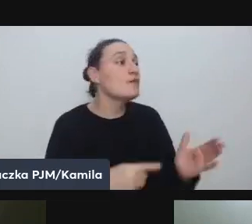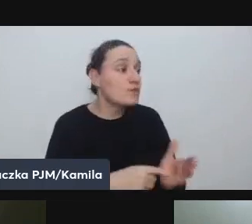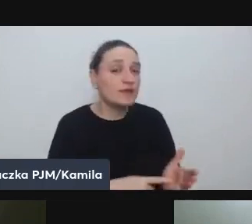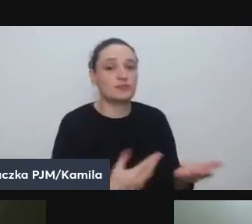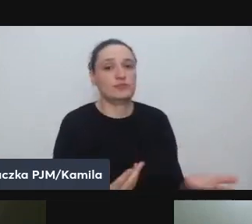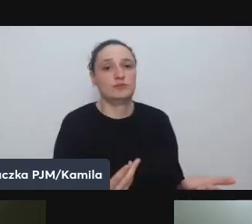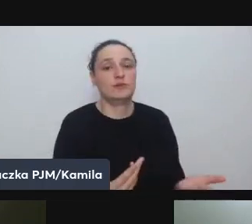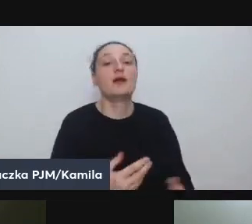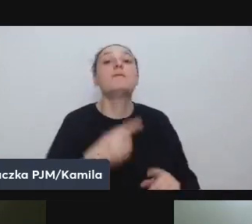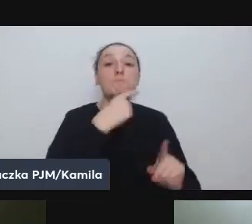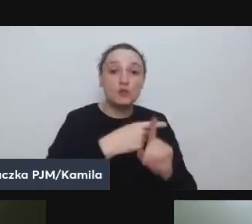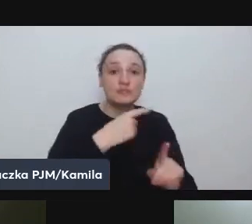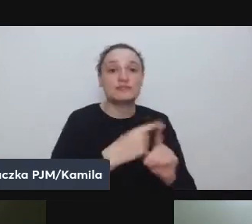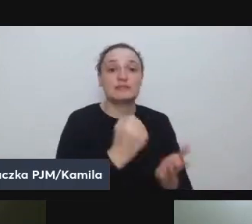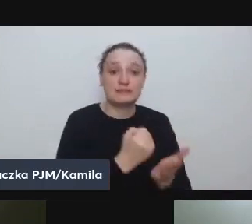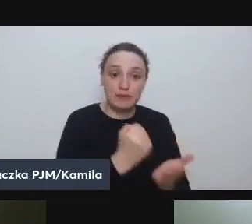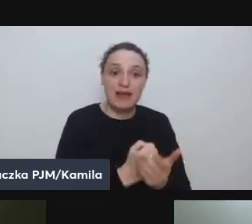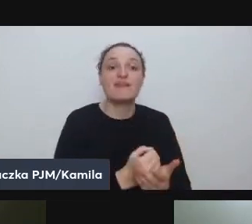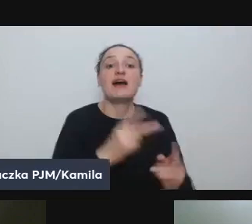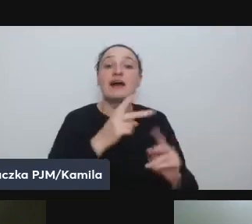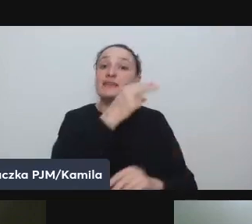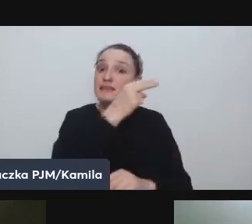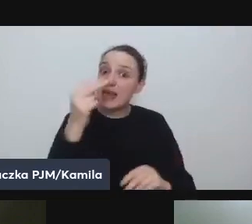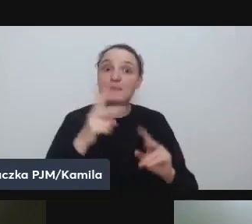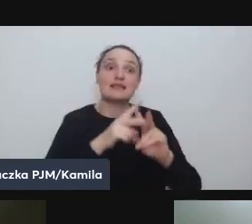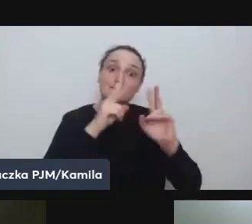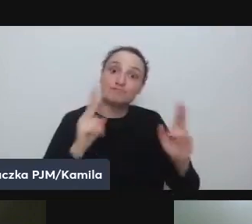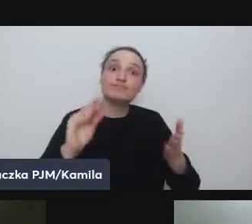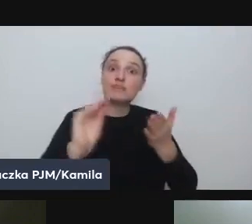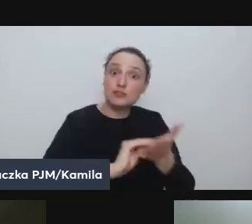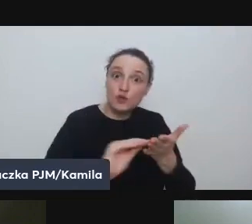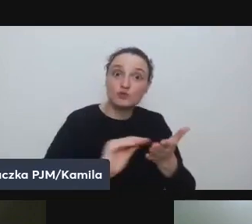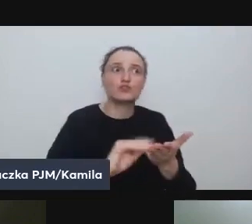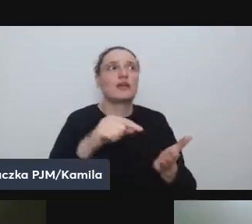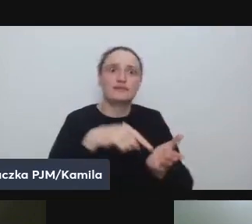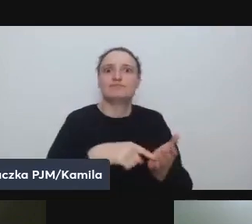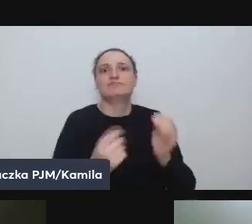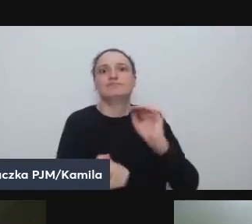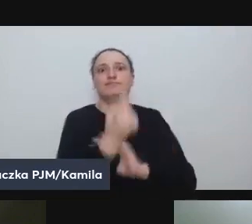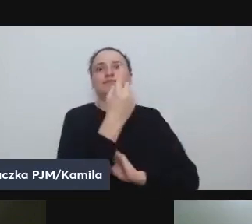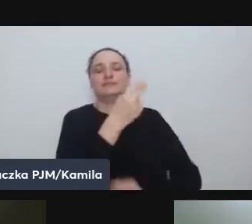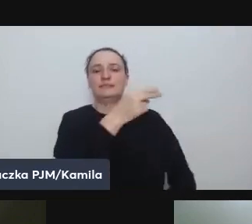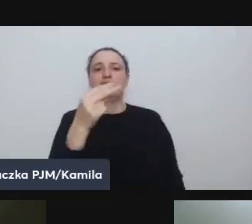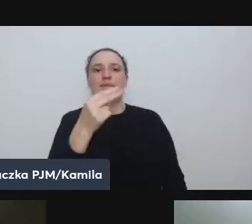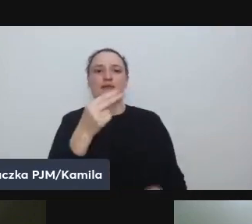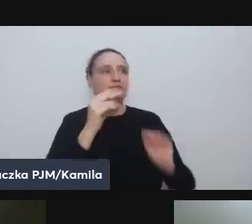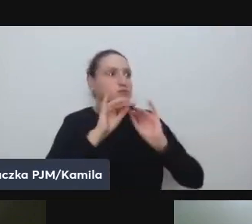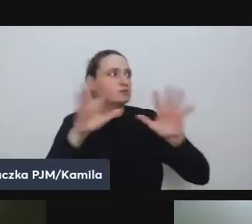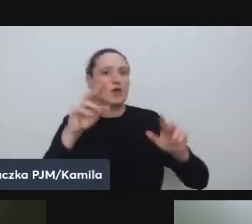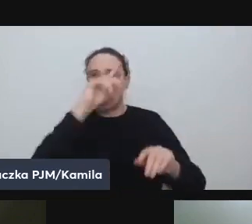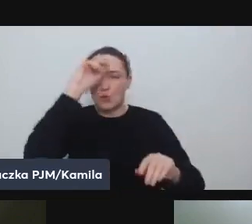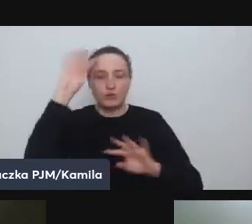taki, że ten temat miesiączki się pojawił gdzieś tam w przestrzeni, znowu z jakiegoś powodu, gdzieś wyszło to, gdzieś ludzie się